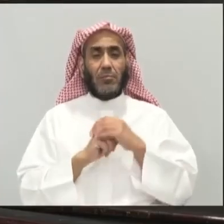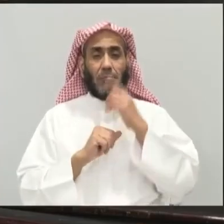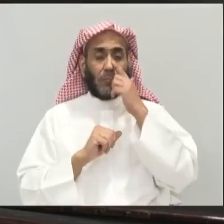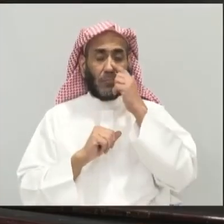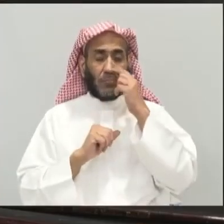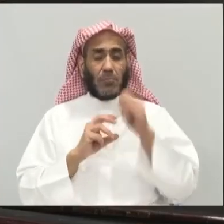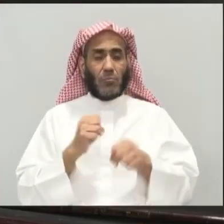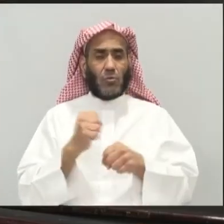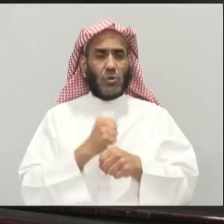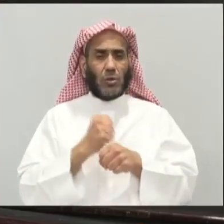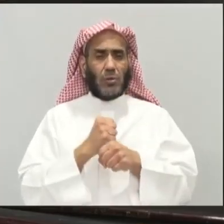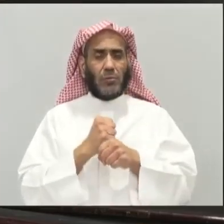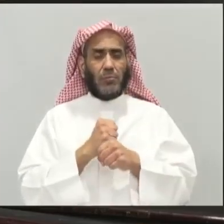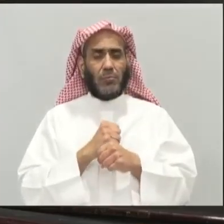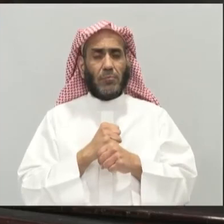النقاط